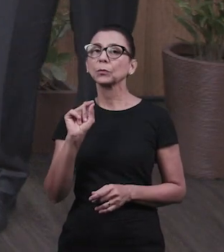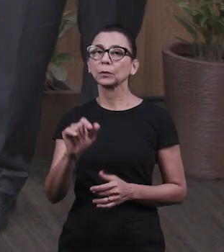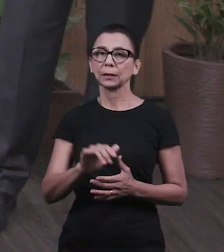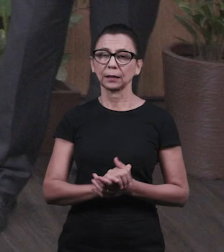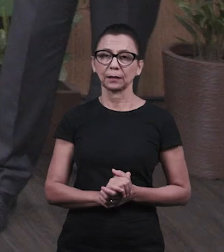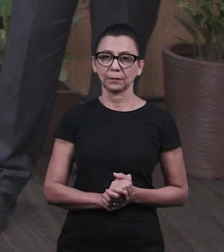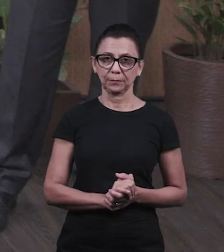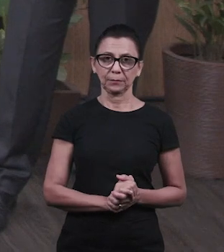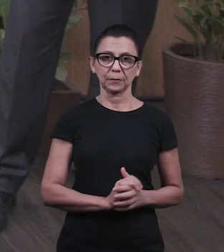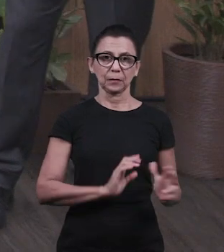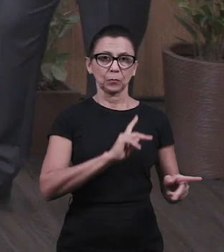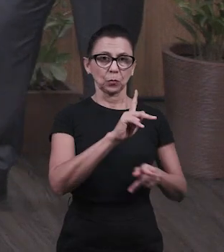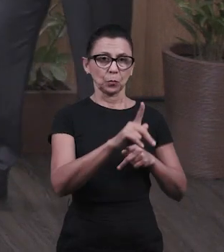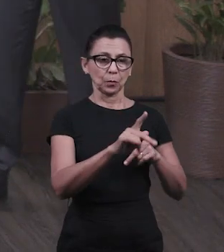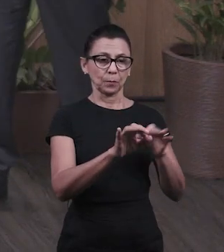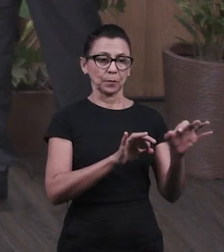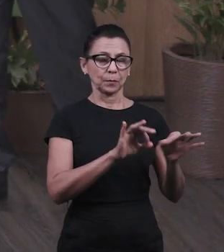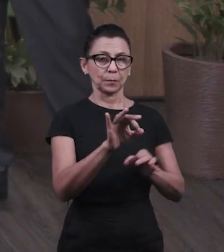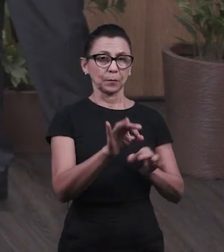этот пир,